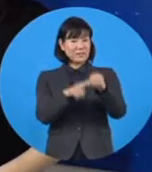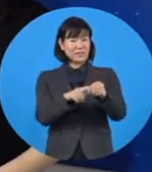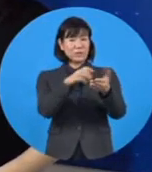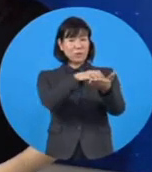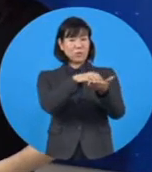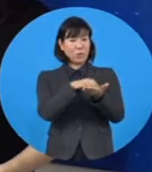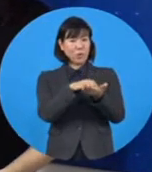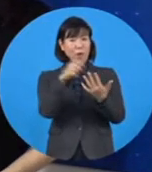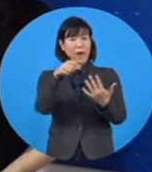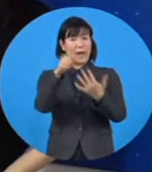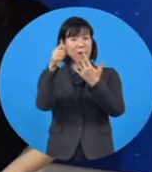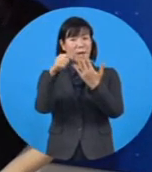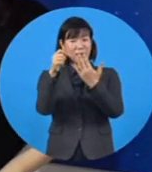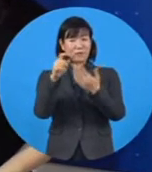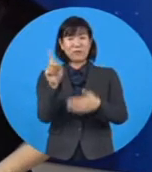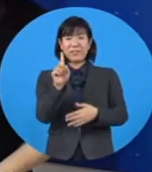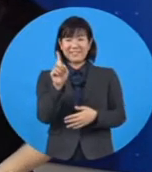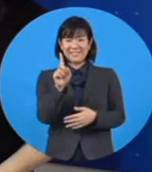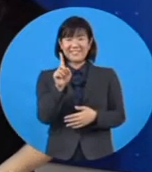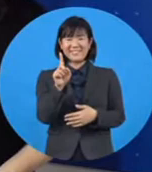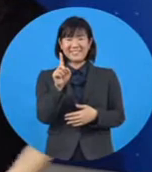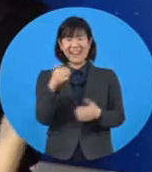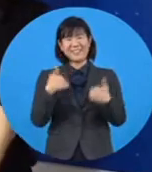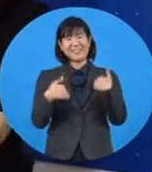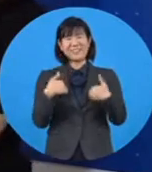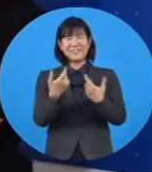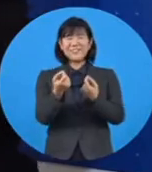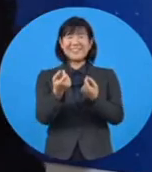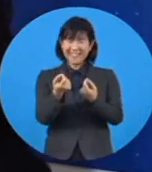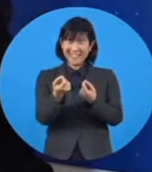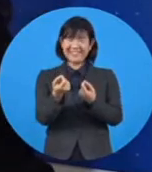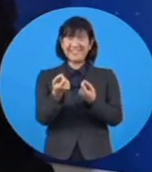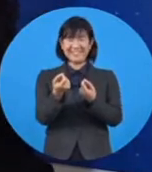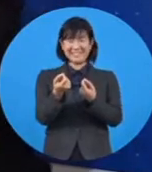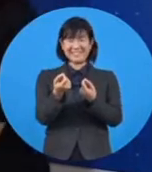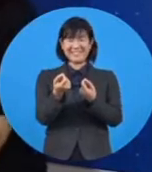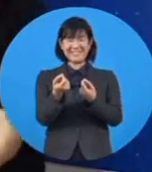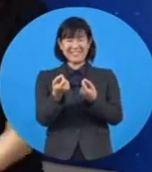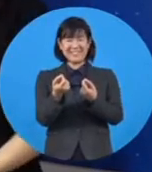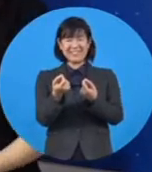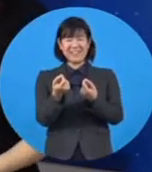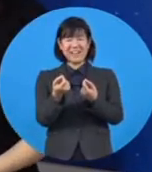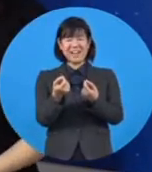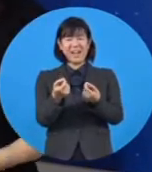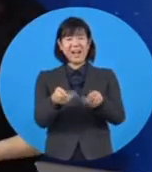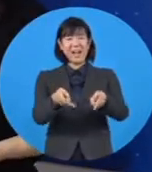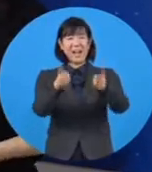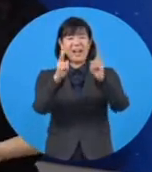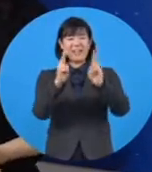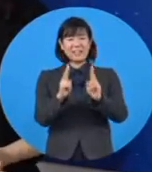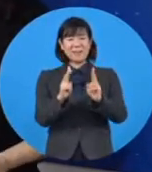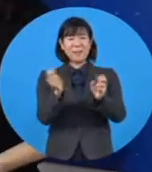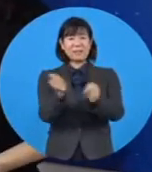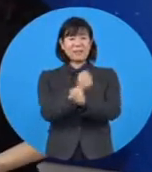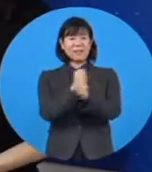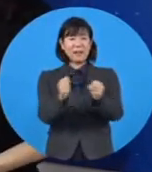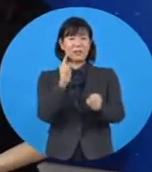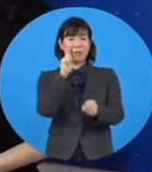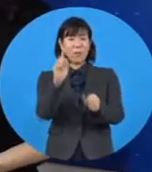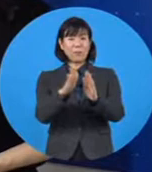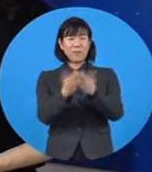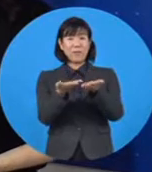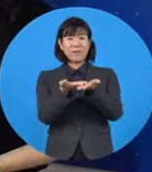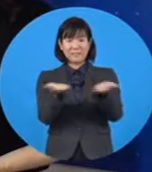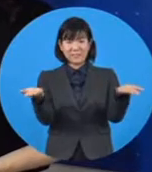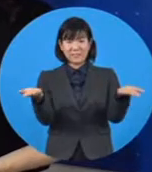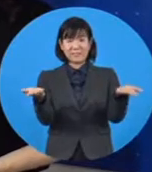大賞、どんな製品が選ばれるのか今から楽しみだね。その表彰式が行われる